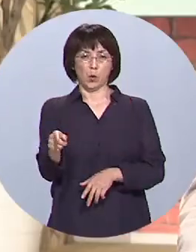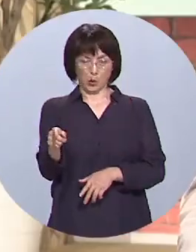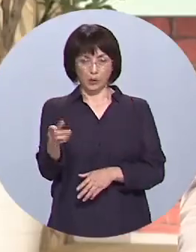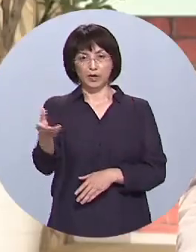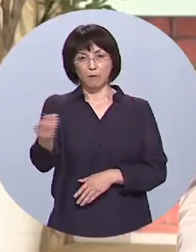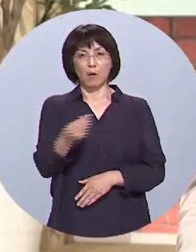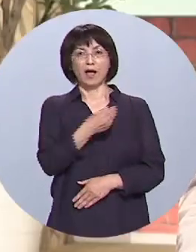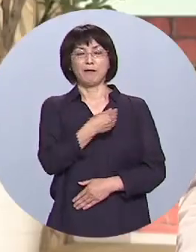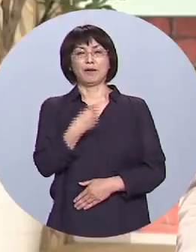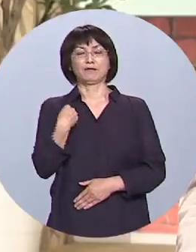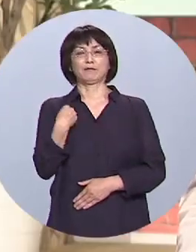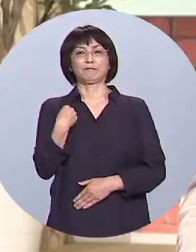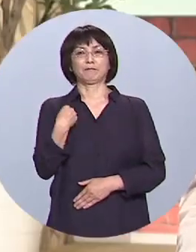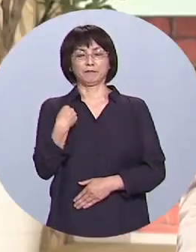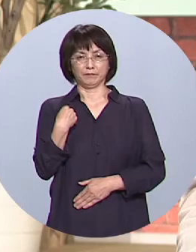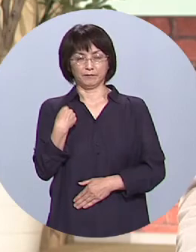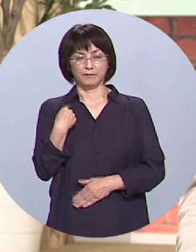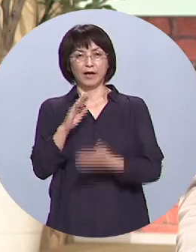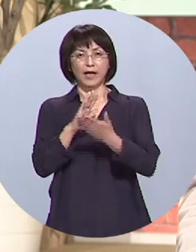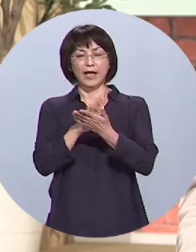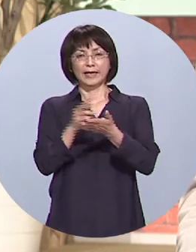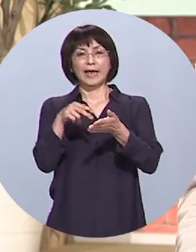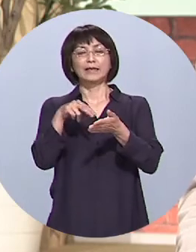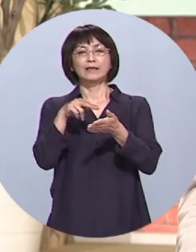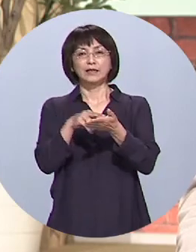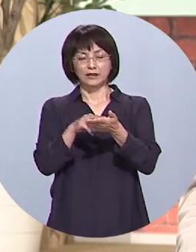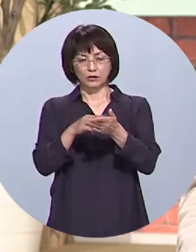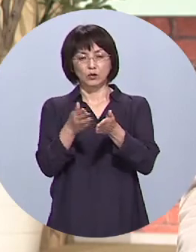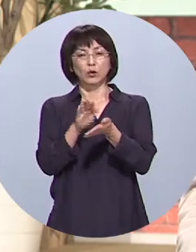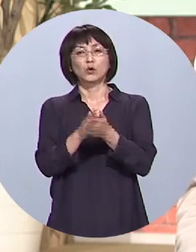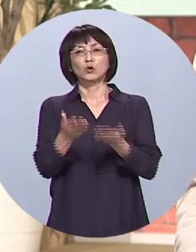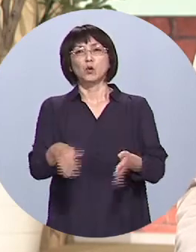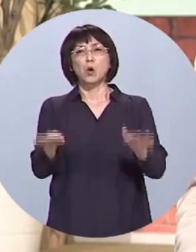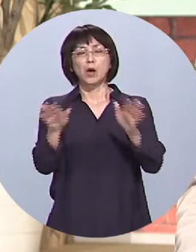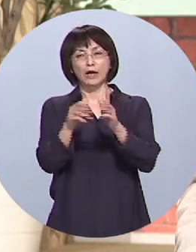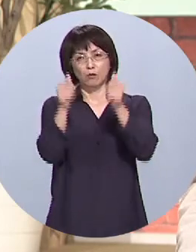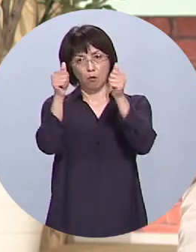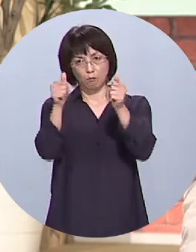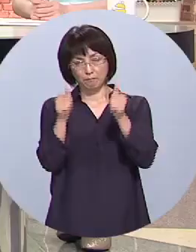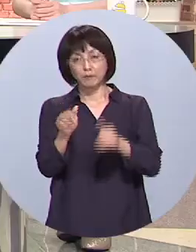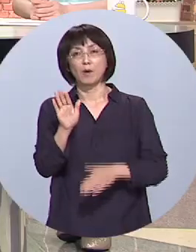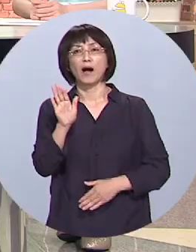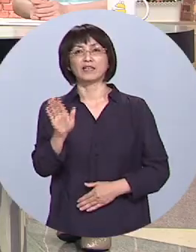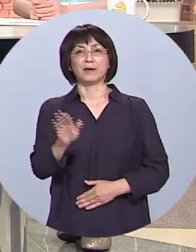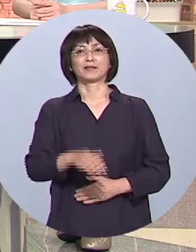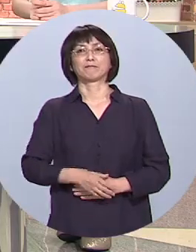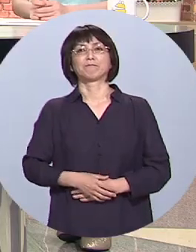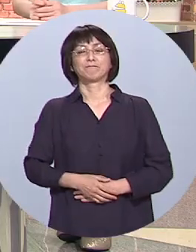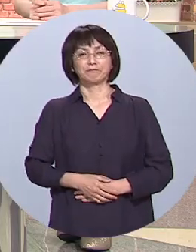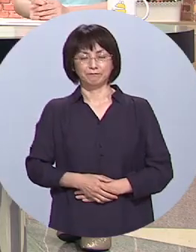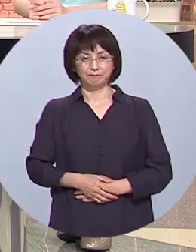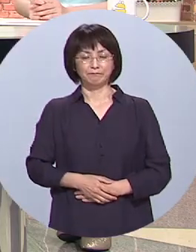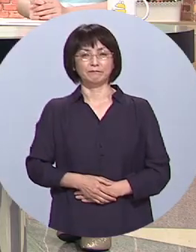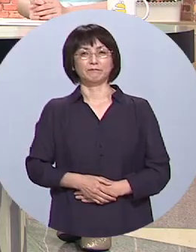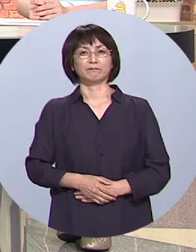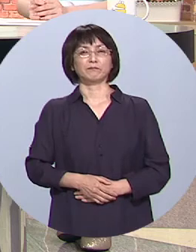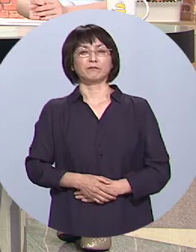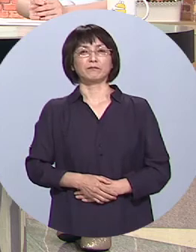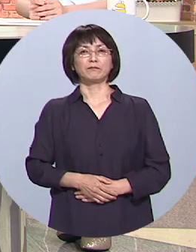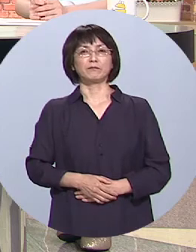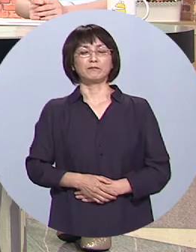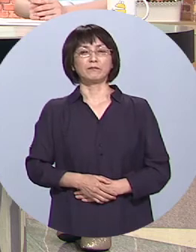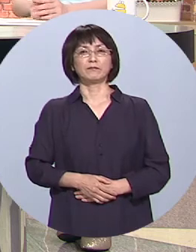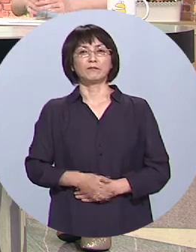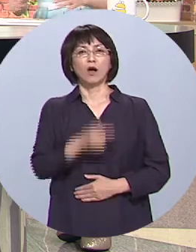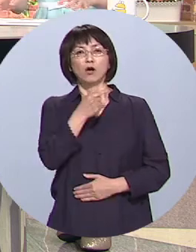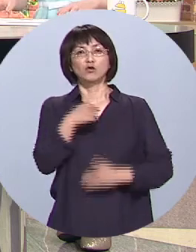ひご利用ください。また県立図書館のウェブサイトからもご覧いただけます。 いいですね、こういう冊子がもらえる んですね。でさらに